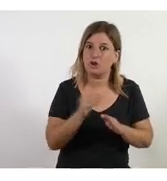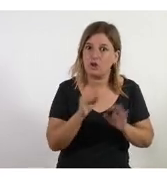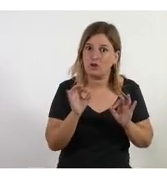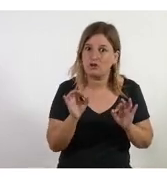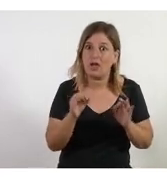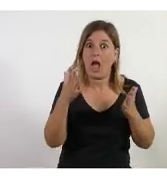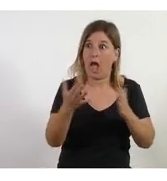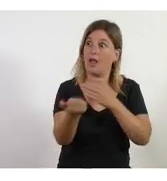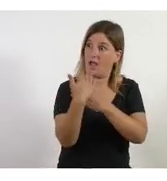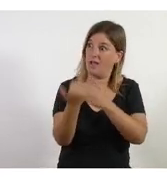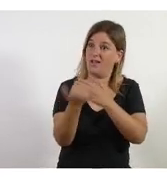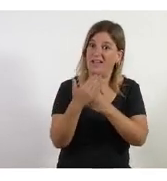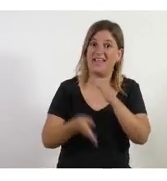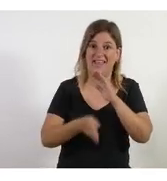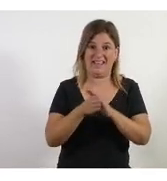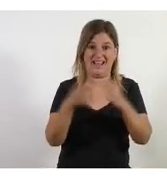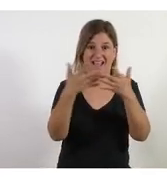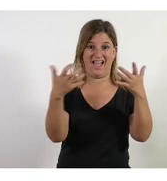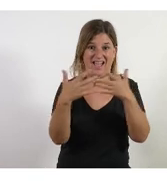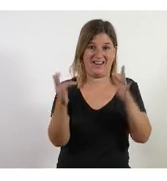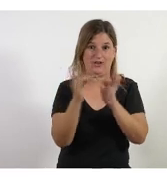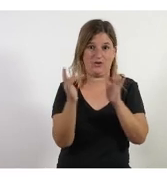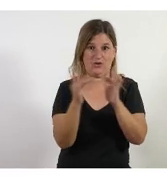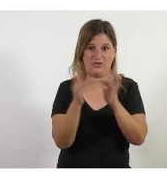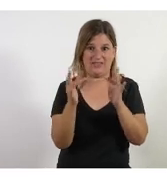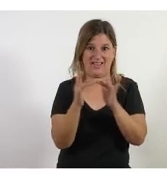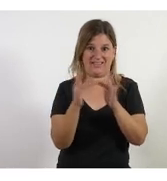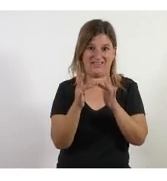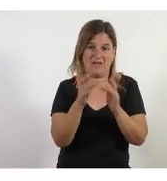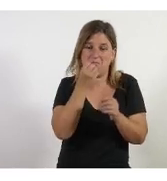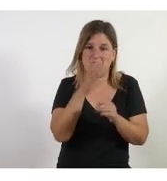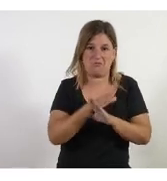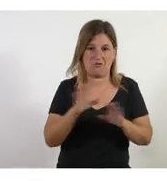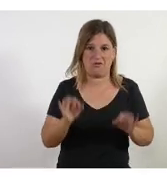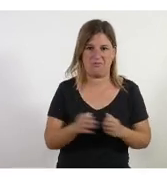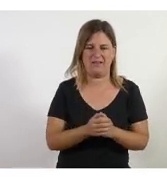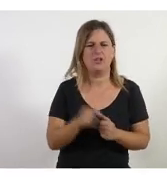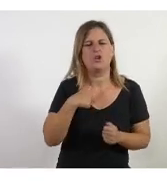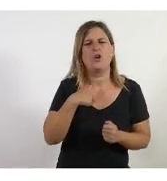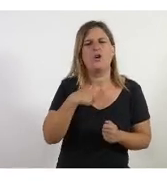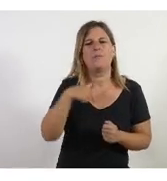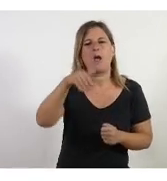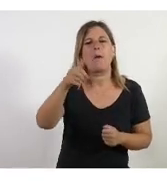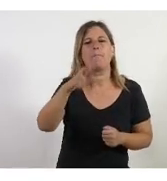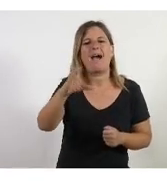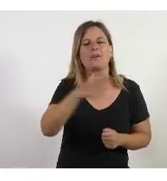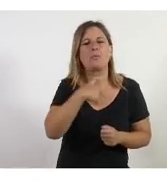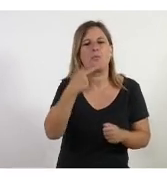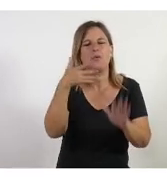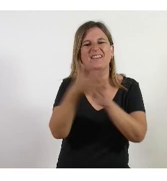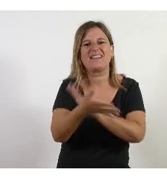ara m'escriu i és una passada tenir una relació amb aquesta persona. Marc, què et vull dir amb això? Que quan, si